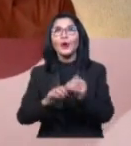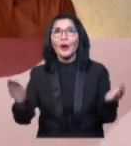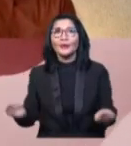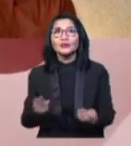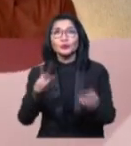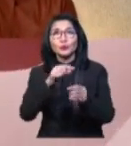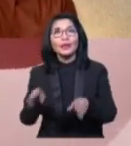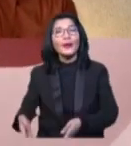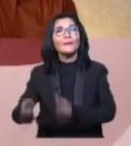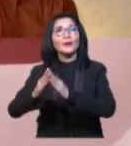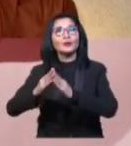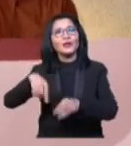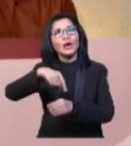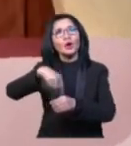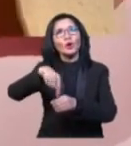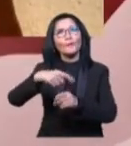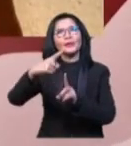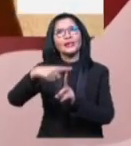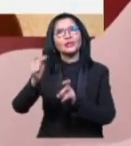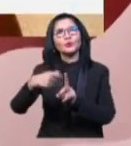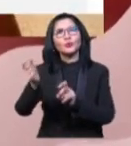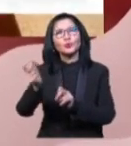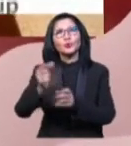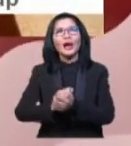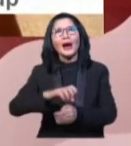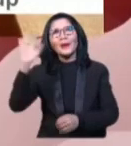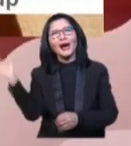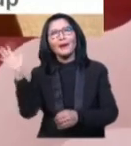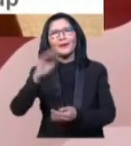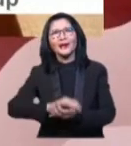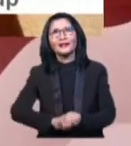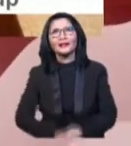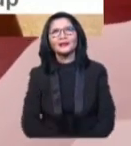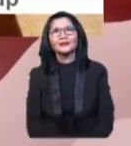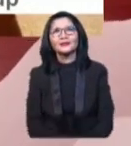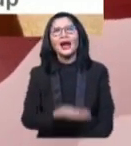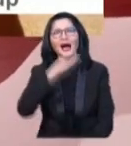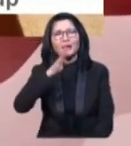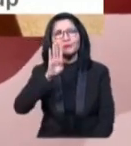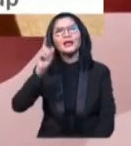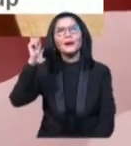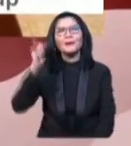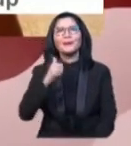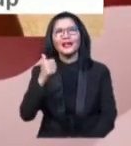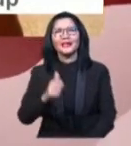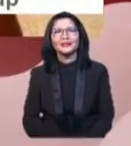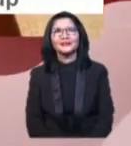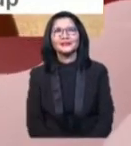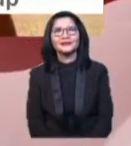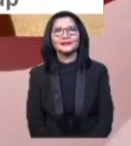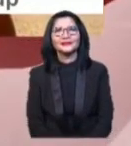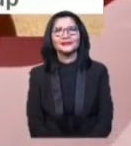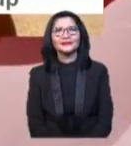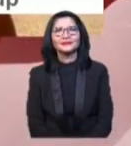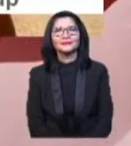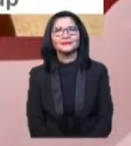Halo Mas Andanu. Halo Mbak. Apa kabar? Alhamdulillah, baik. Baik, luar biasa. Senang banget